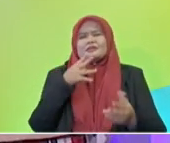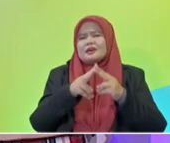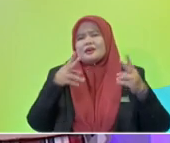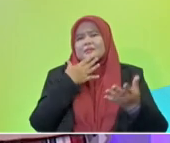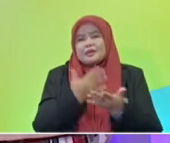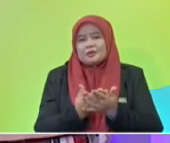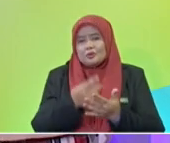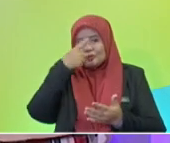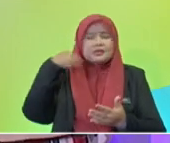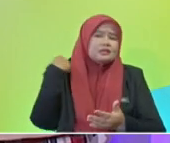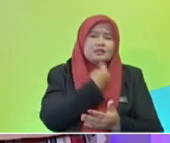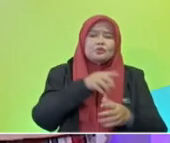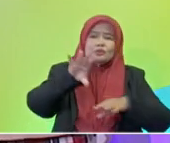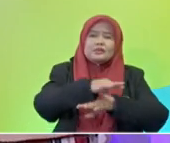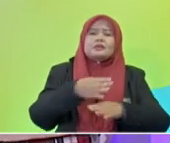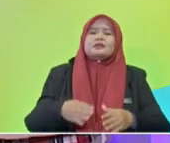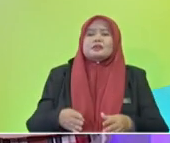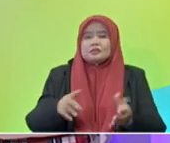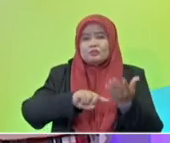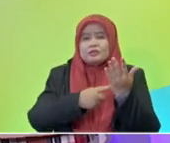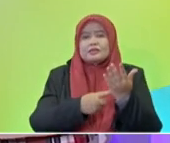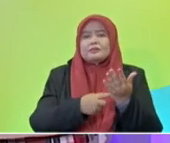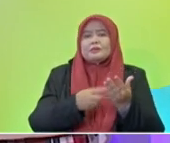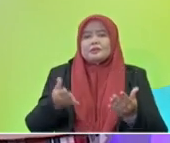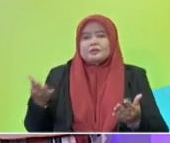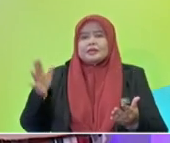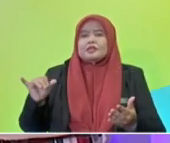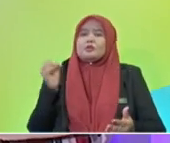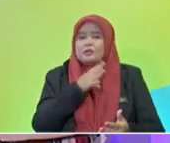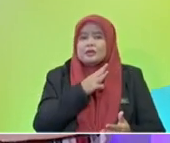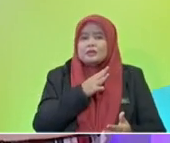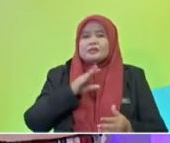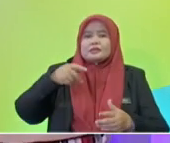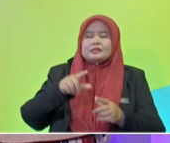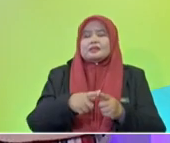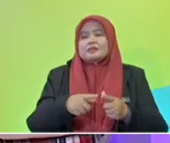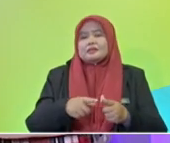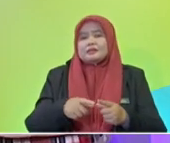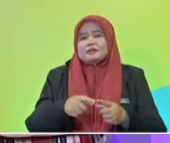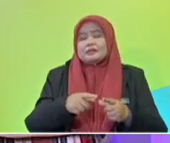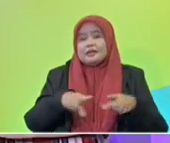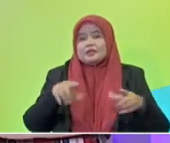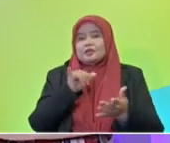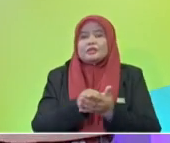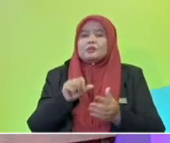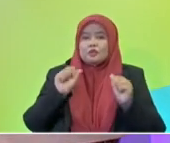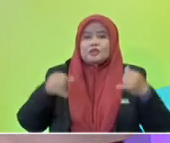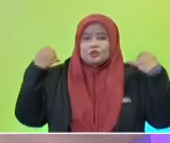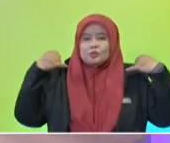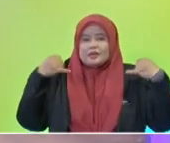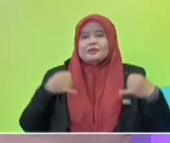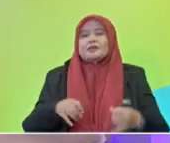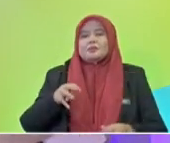kita mengguna balik benda-benda yang kita dah buang sebenarnya selain itu kita juga boleh jualkan murid-murid yang berada dalam